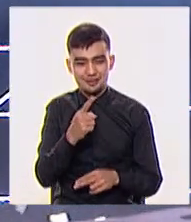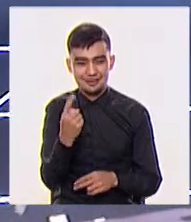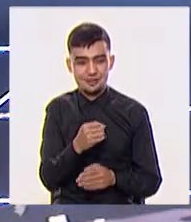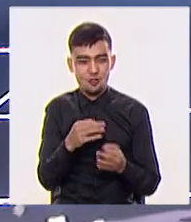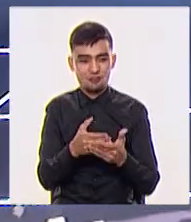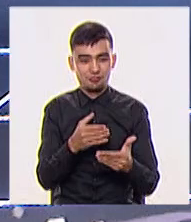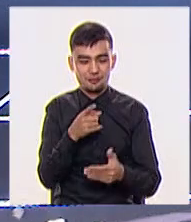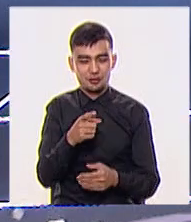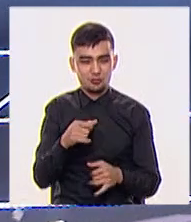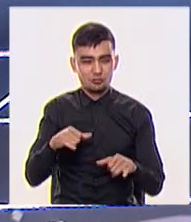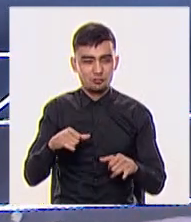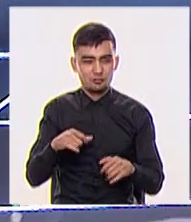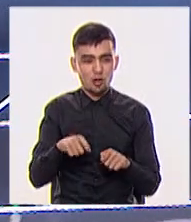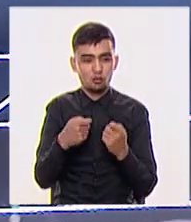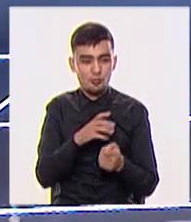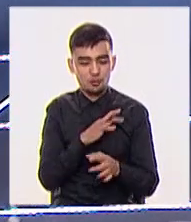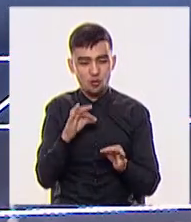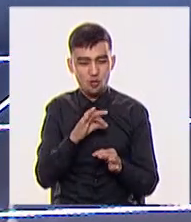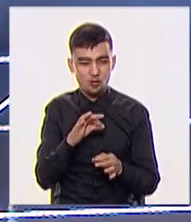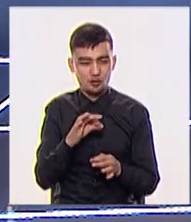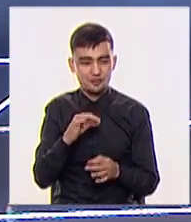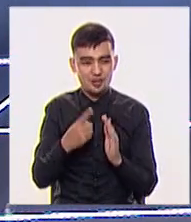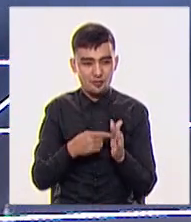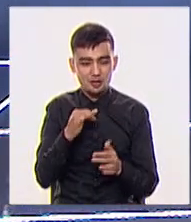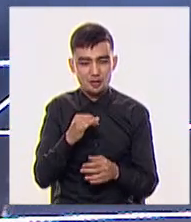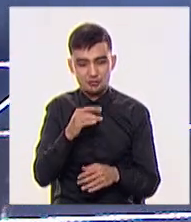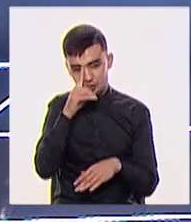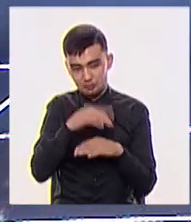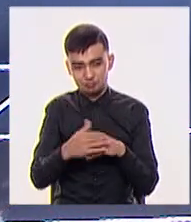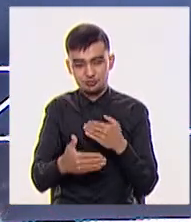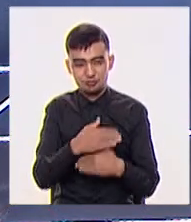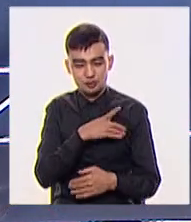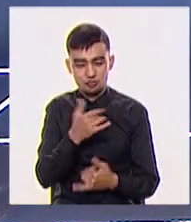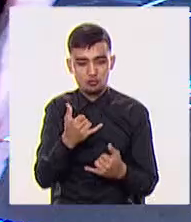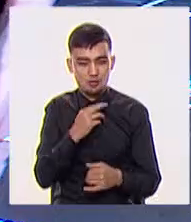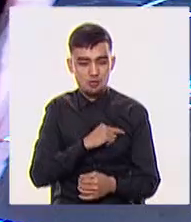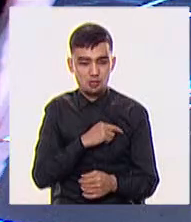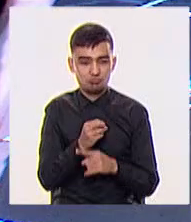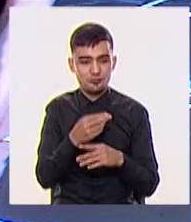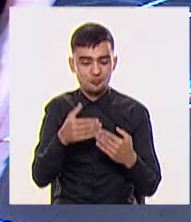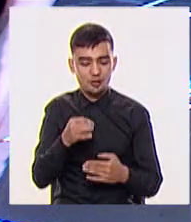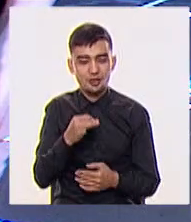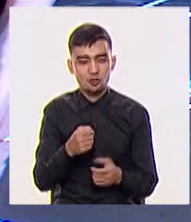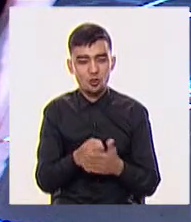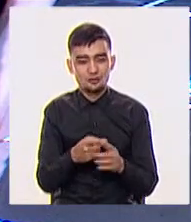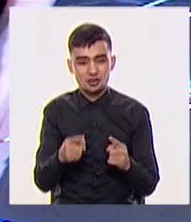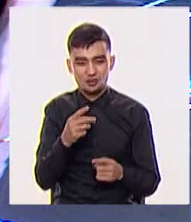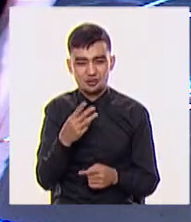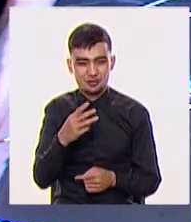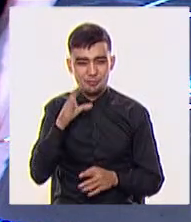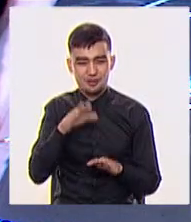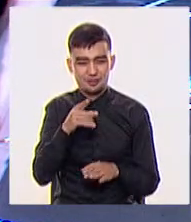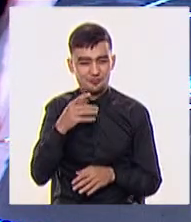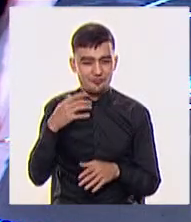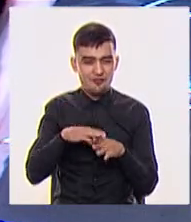бұрын қоғамдық тәртіпті бұзған үшін әкімшілік жауапқа тартылған ол бүгін қызметінен босады. Дәл осы шығыстағы шенеуніктер